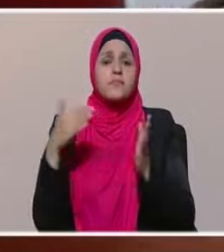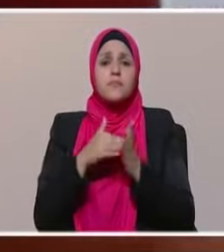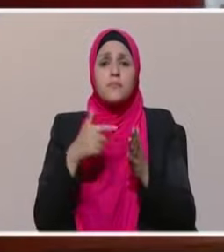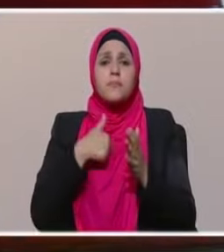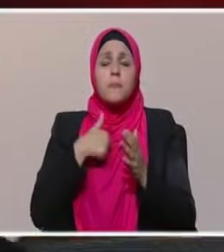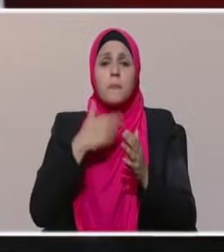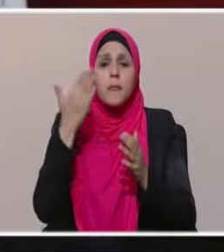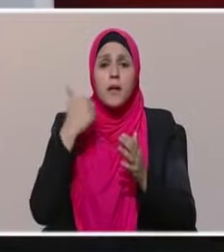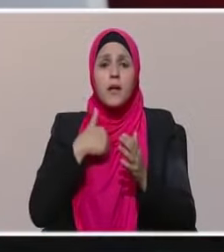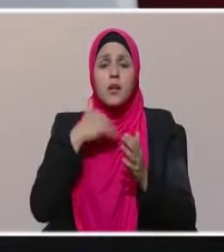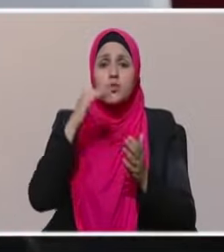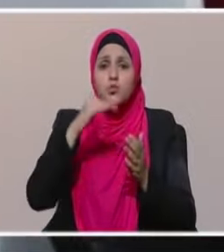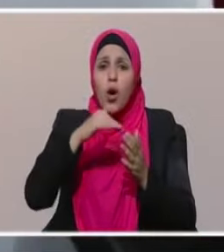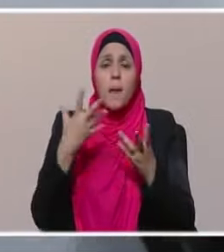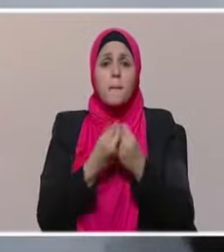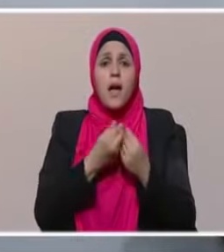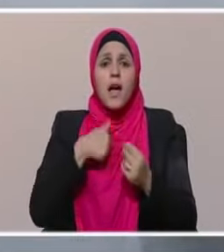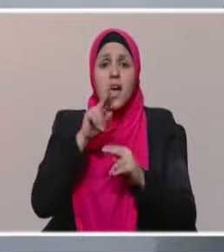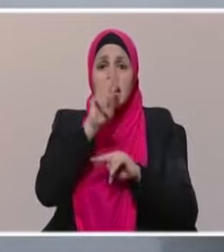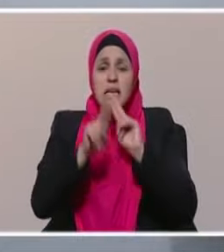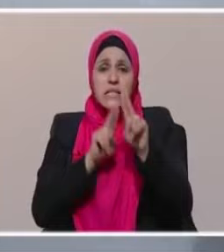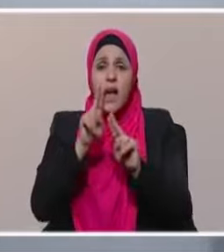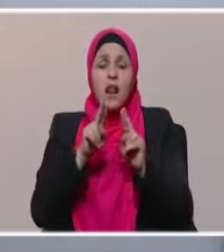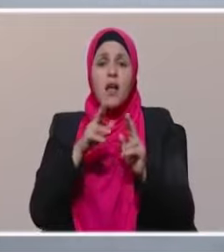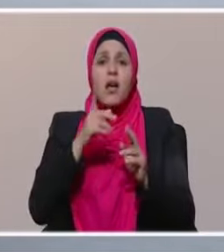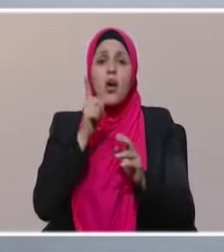عايز. قلت وانا صغير كل ما اسال عليها يقول لي